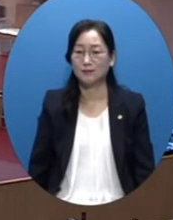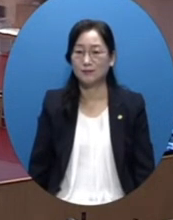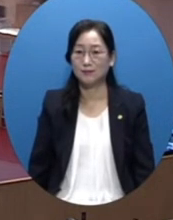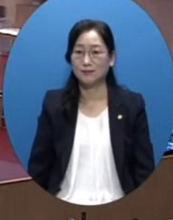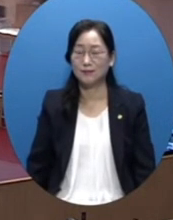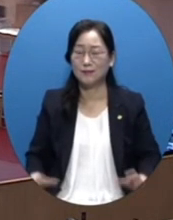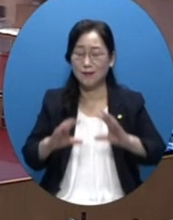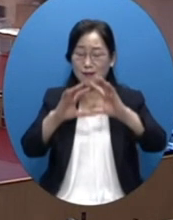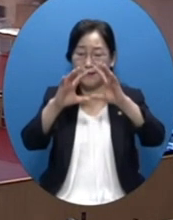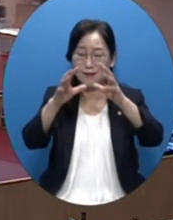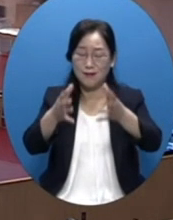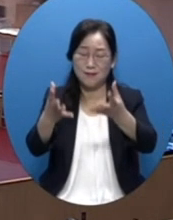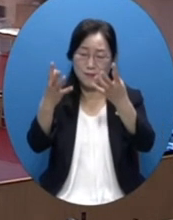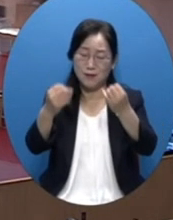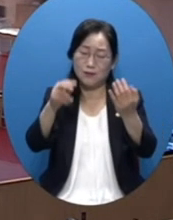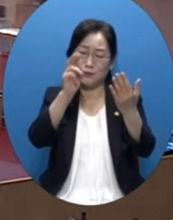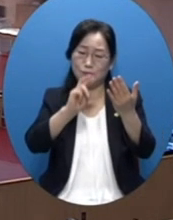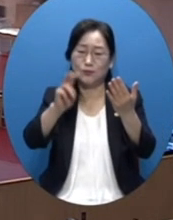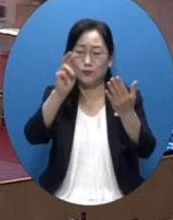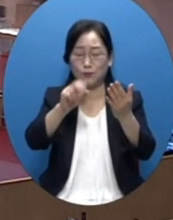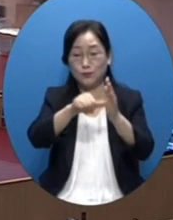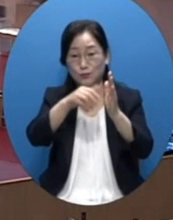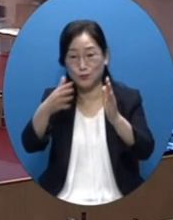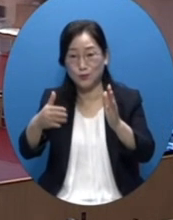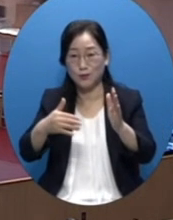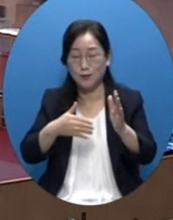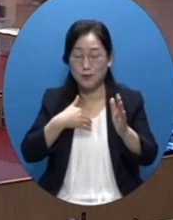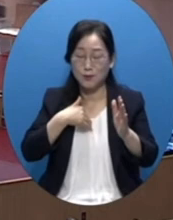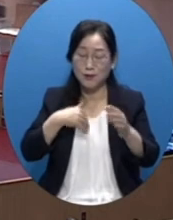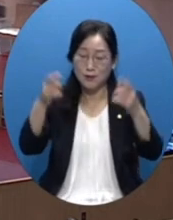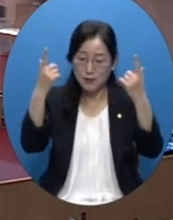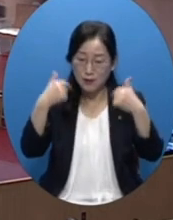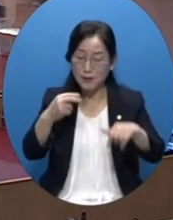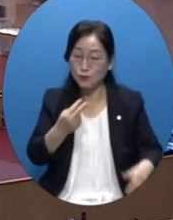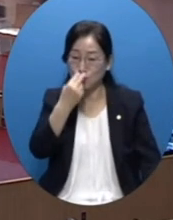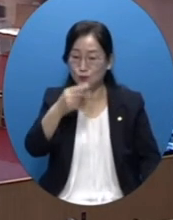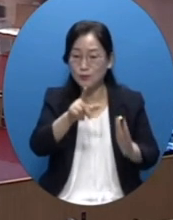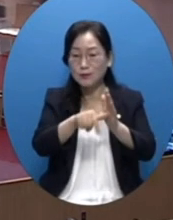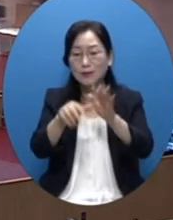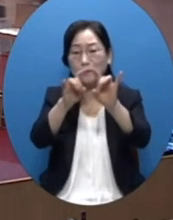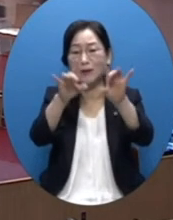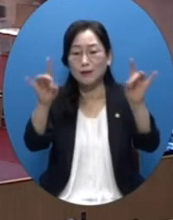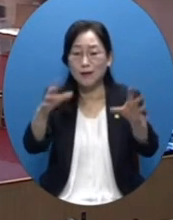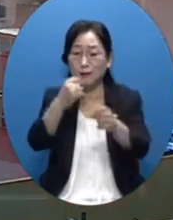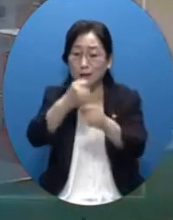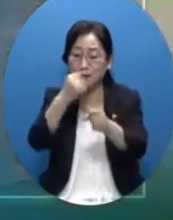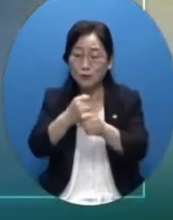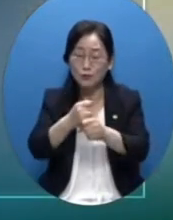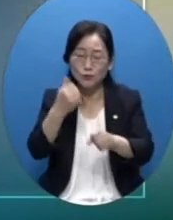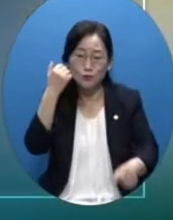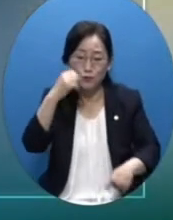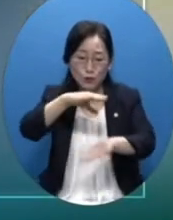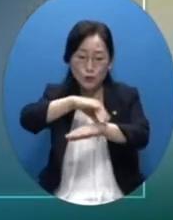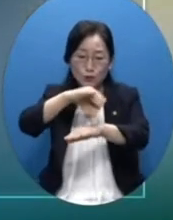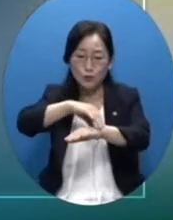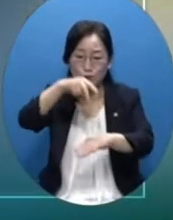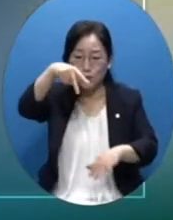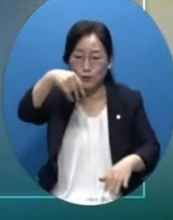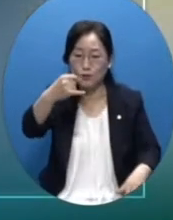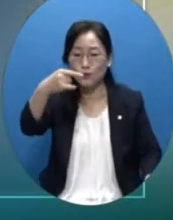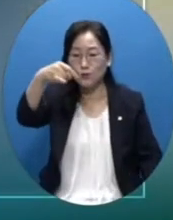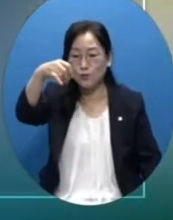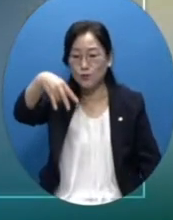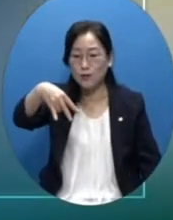체계적으로 이 풀려지는 복음성가 데이바이데이 날마다 숨쉬는 순간마다 7 을 지은 수애 된 신